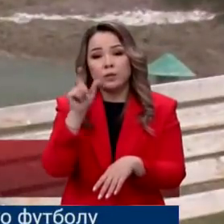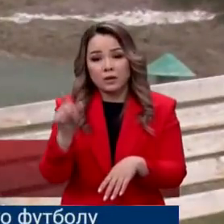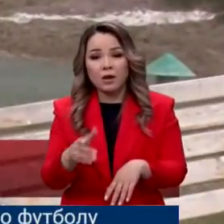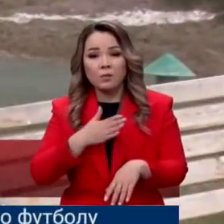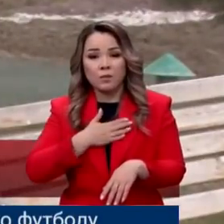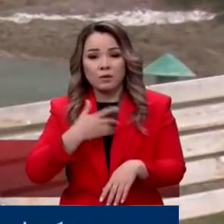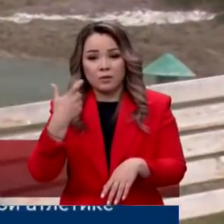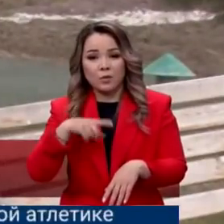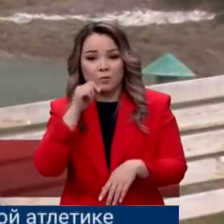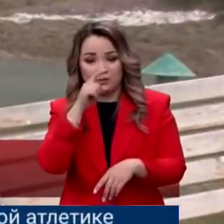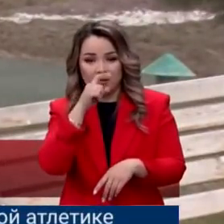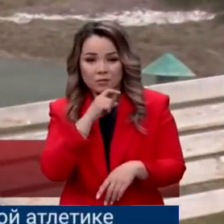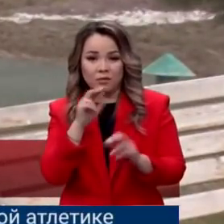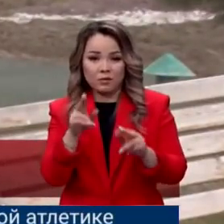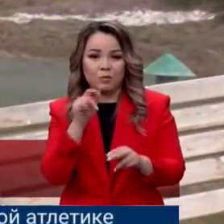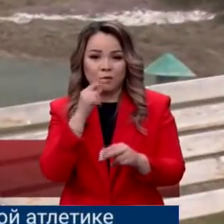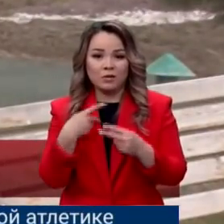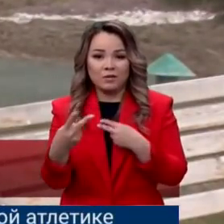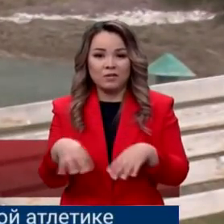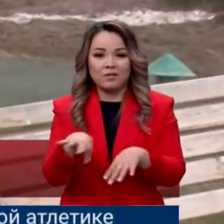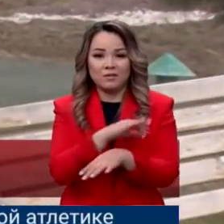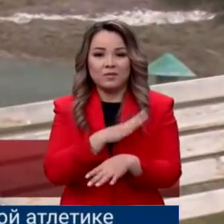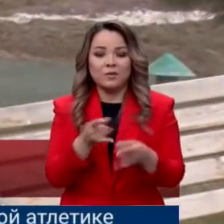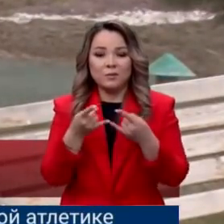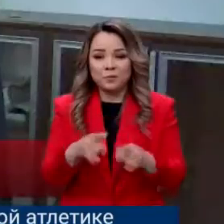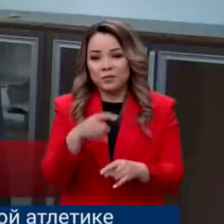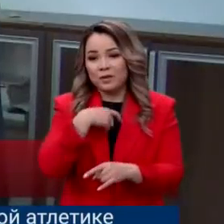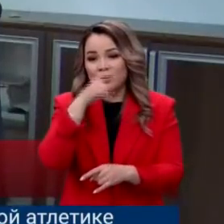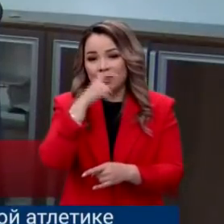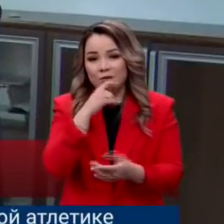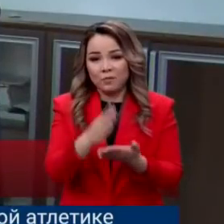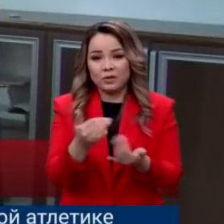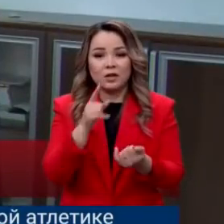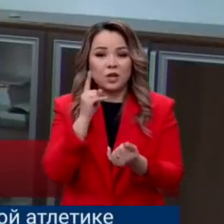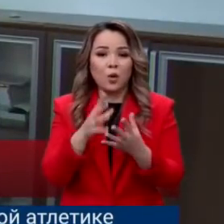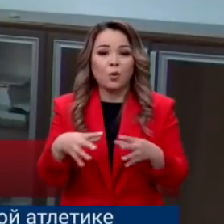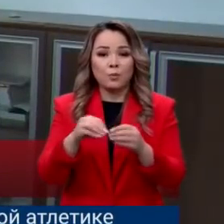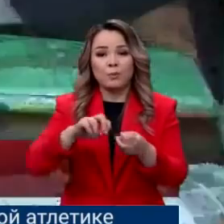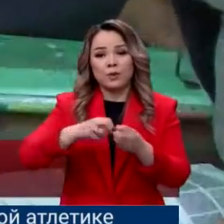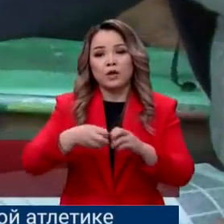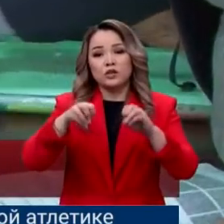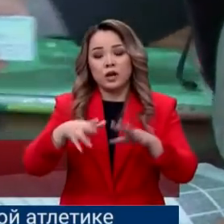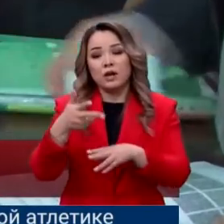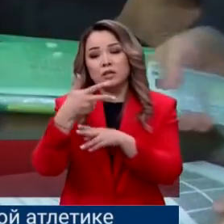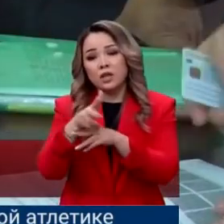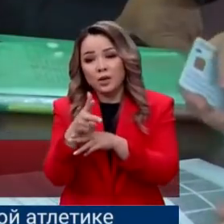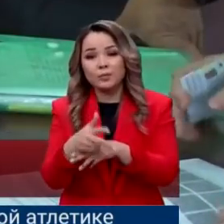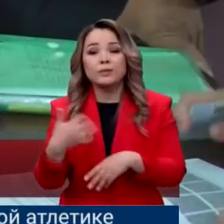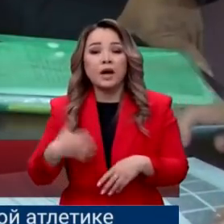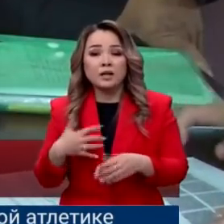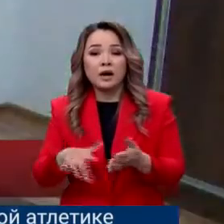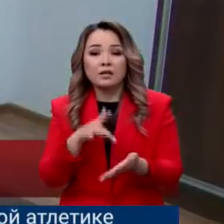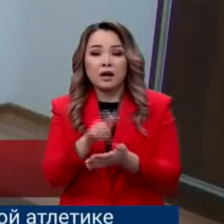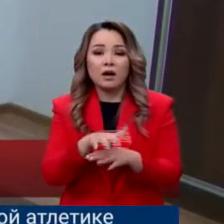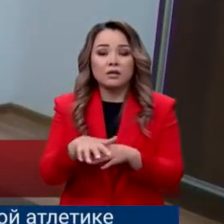де ер азамат болып, білмеймін, еркекке қалай шығып туылатынын. Жаз отбасының мәселесін шешпекке түсірілім тобымен Тараздағы